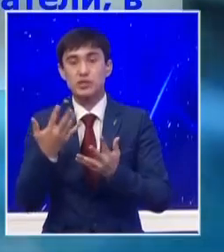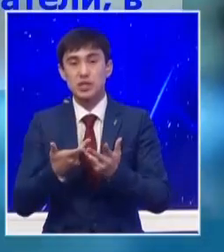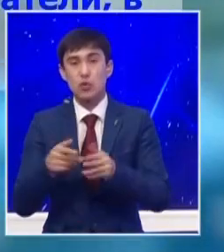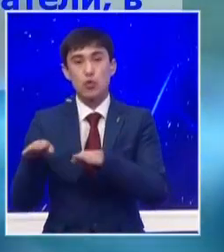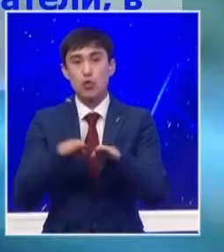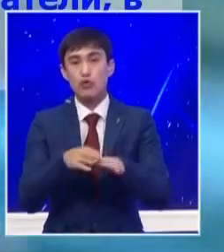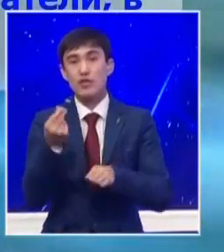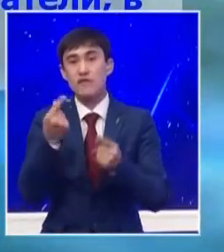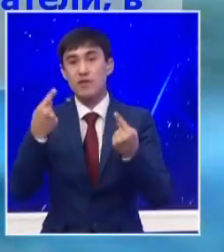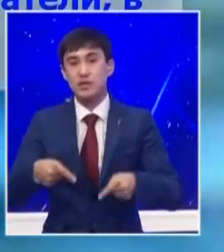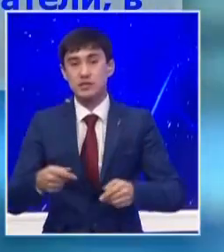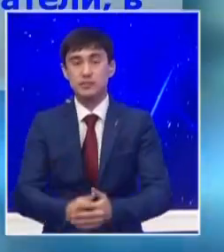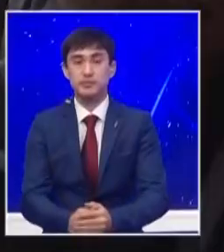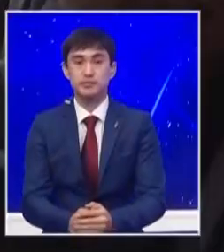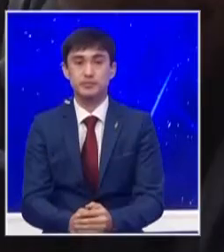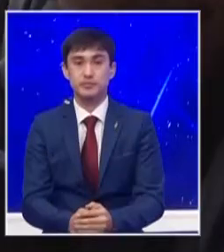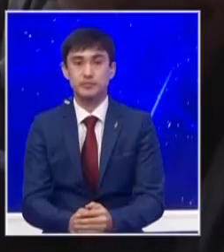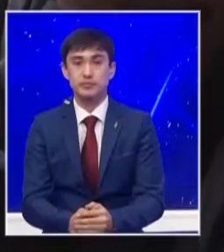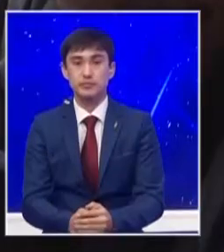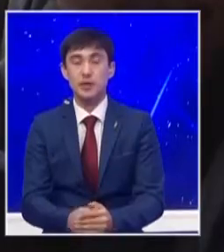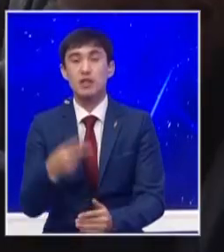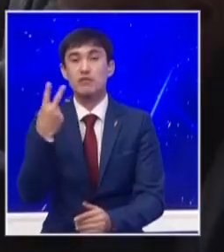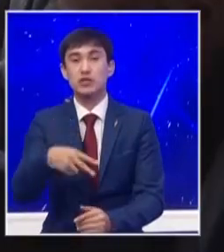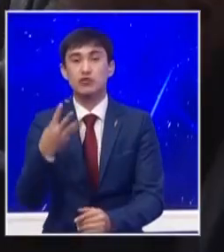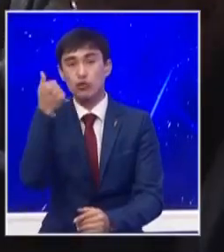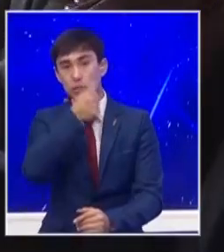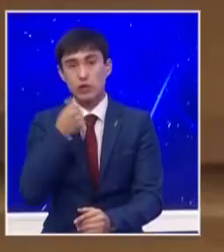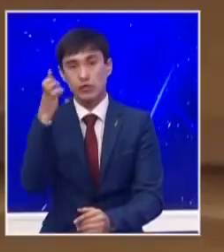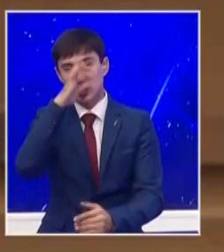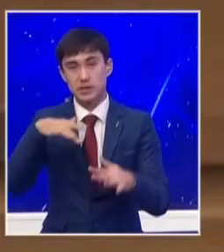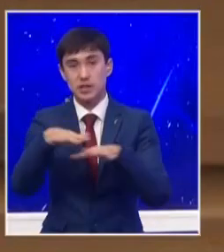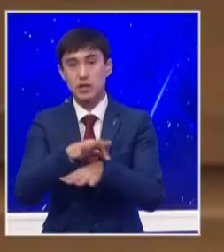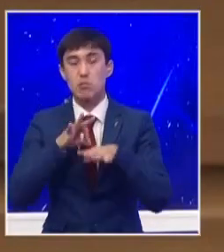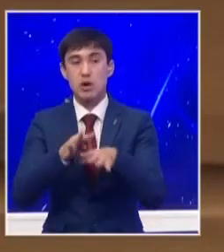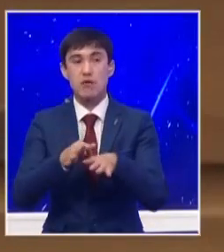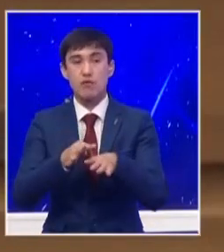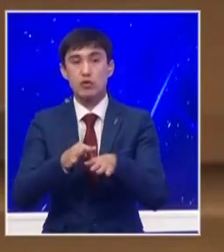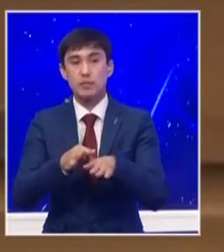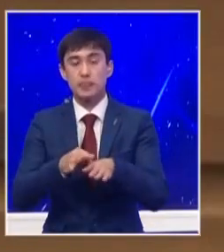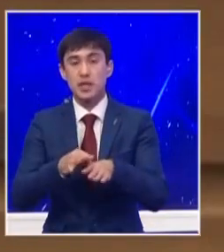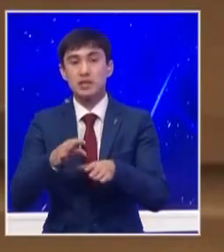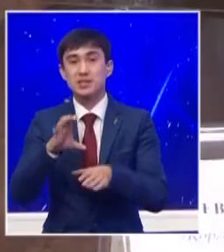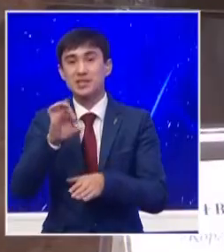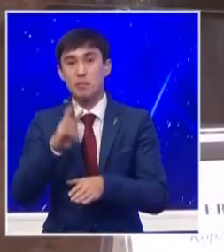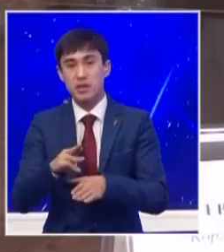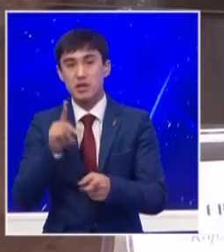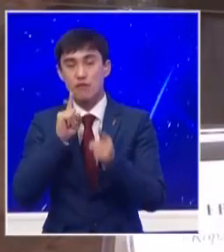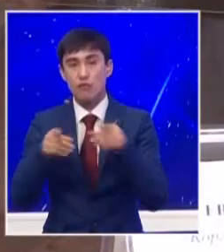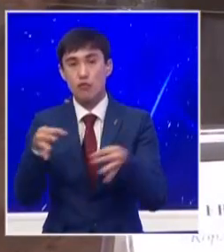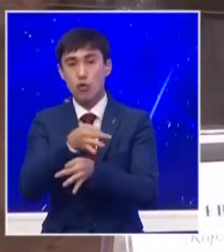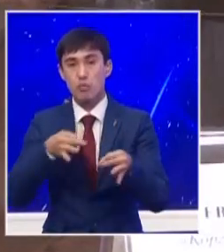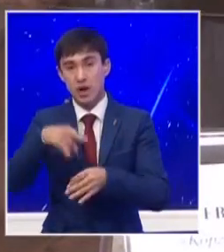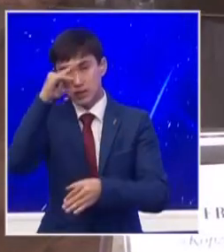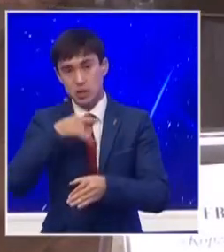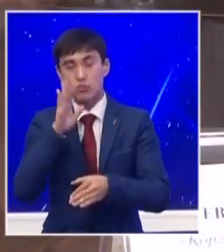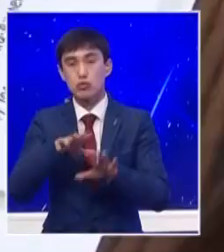уровень инфляции в 2024 году в нашей стране пройдёт ряд представительных саммитов и форумов Казахстан